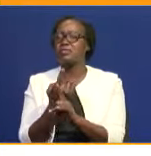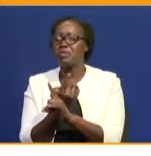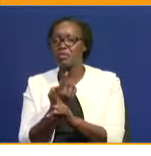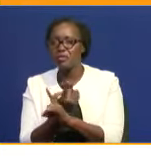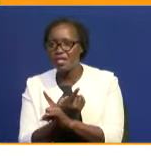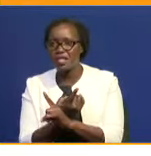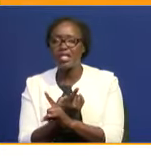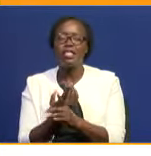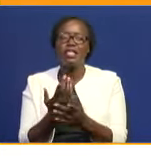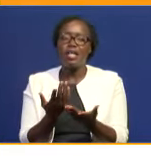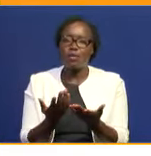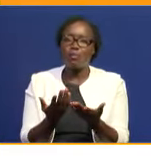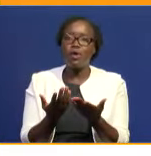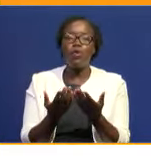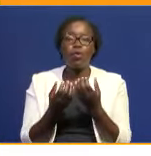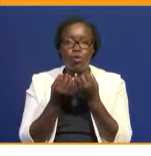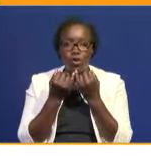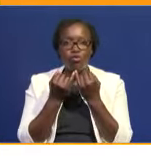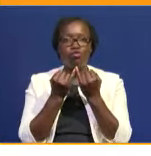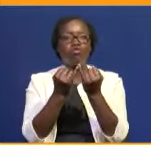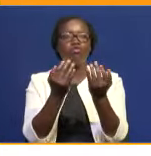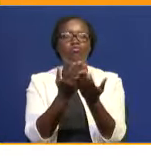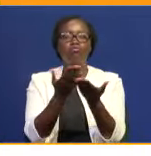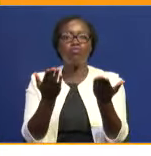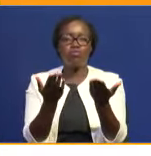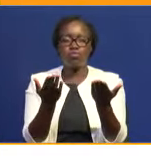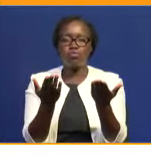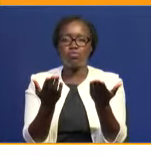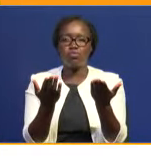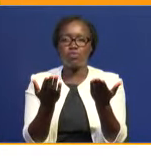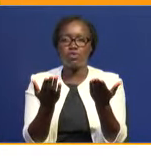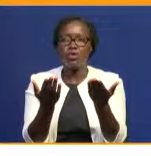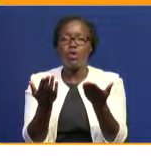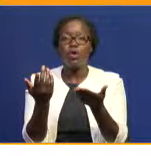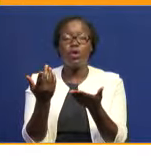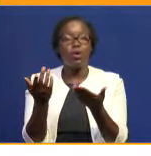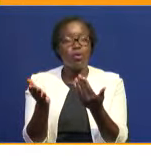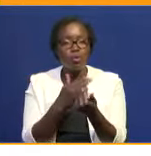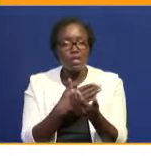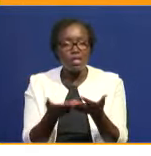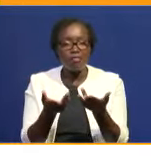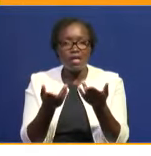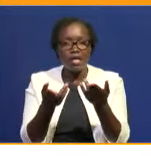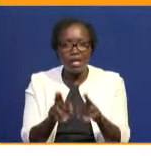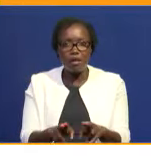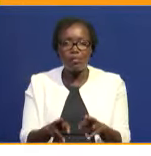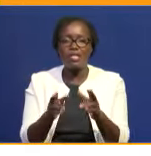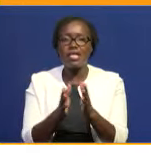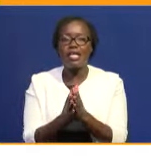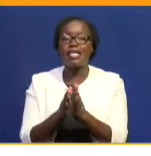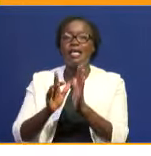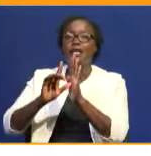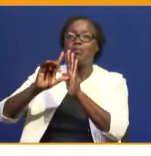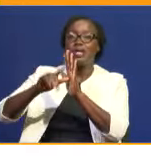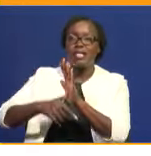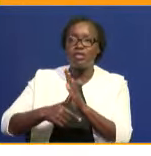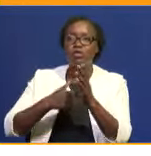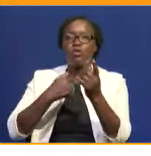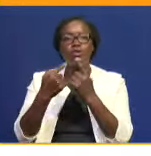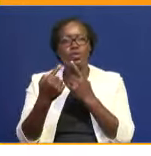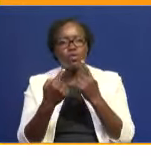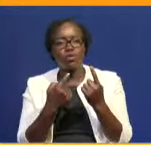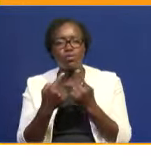katika maeneo tofauti ili kukuletea tu taarifa amba na kadi tu inapochipuka. Na hapo baadaye mtazamaji tutakuwa tukizungumzia